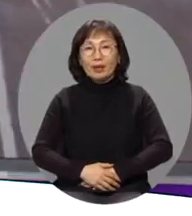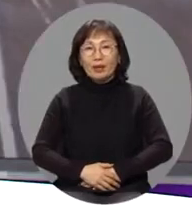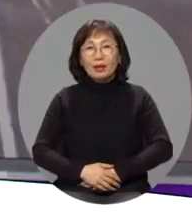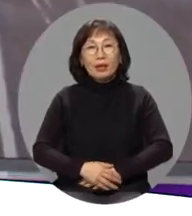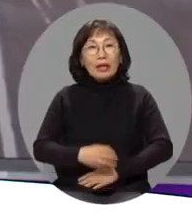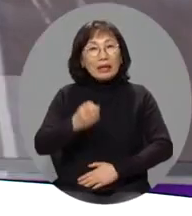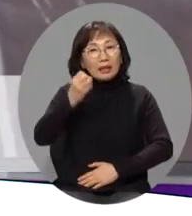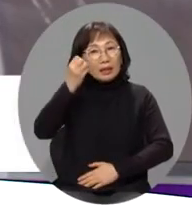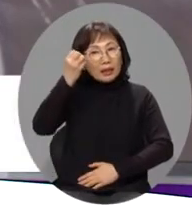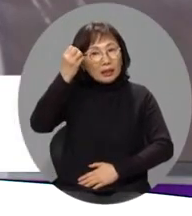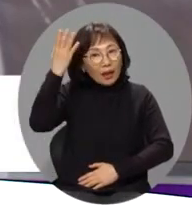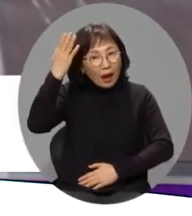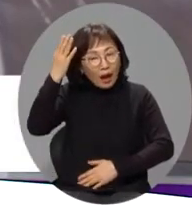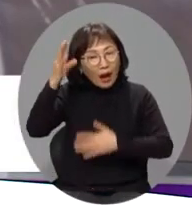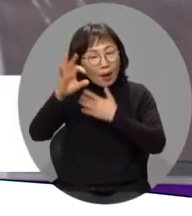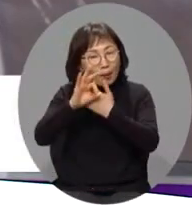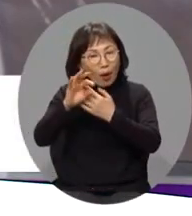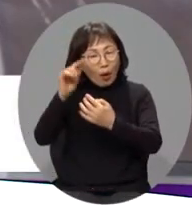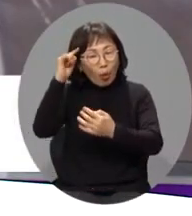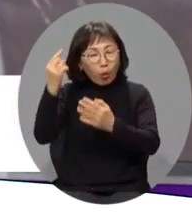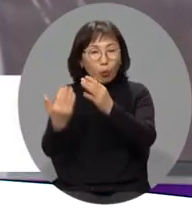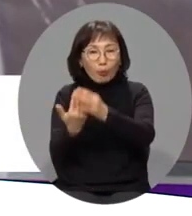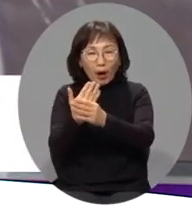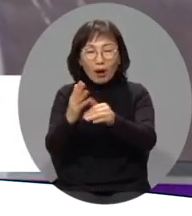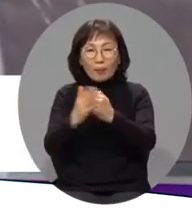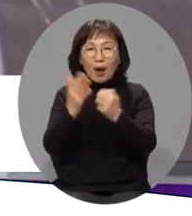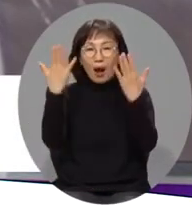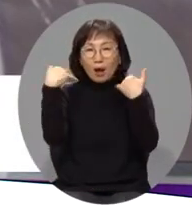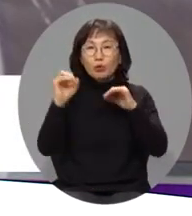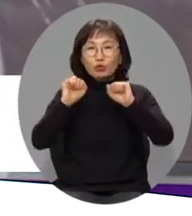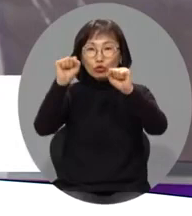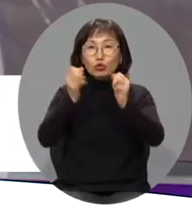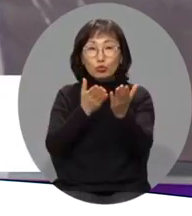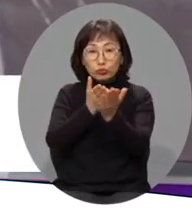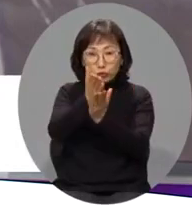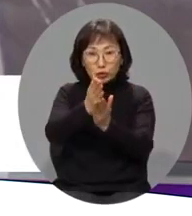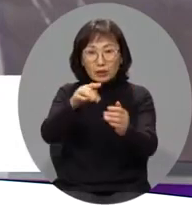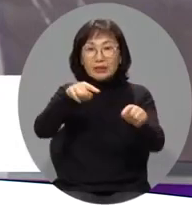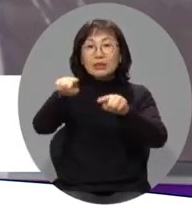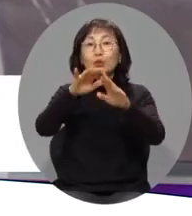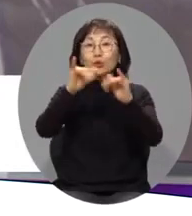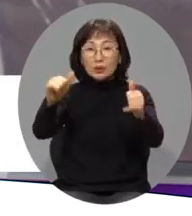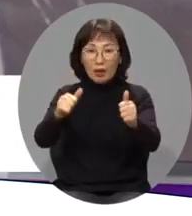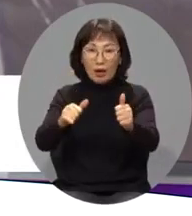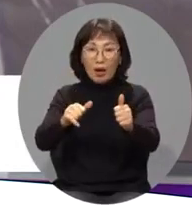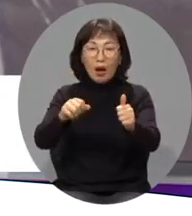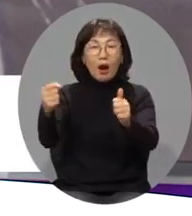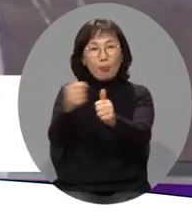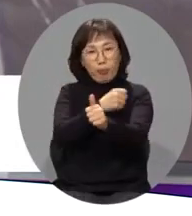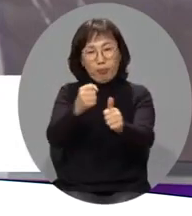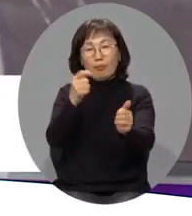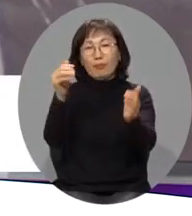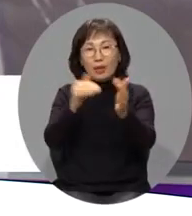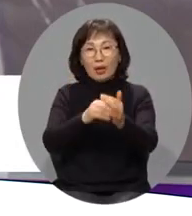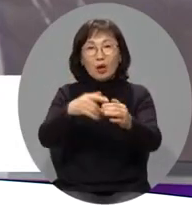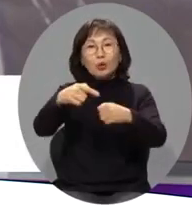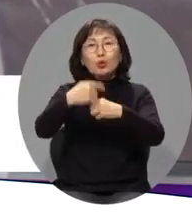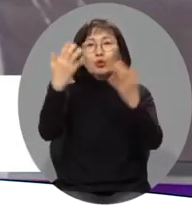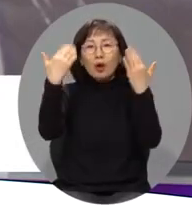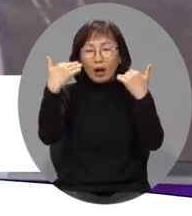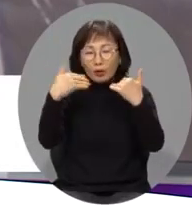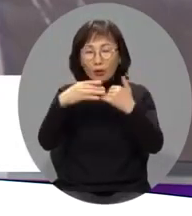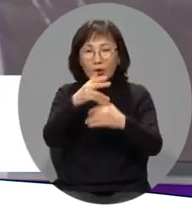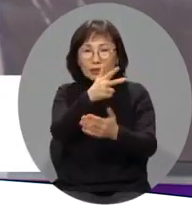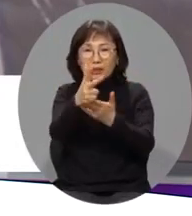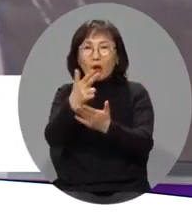잊을만하면 불거지는 학교운동부 지도자 에 폭행의 호 이번에는 초등학교 수용 보입니다 폐쇄회로 tv 가 없는